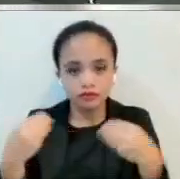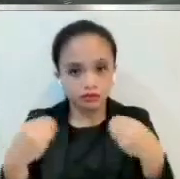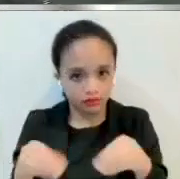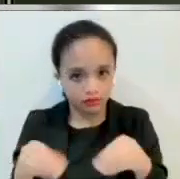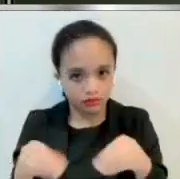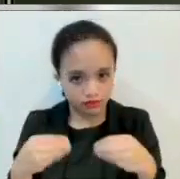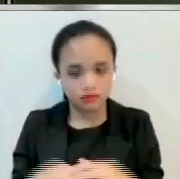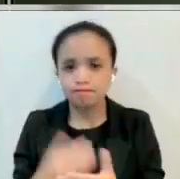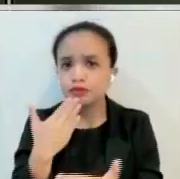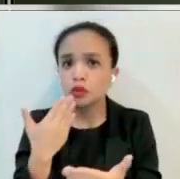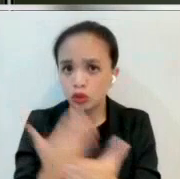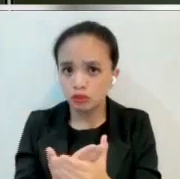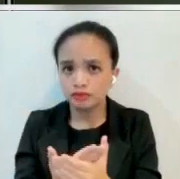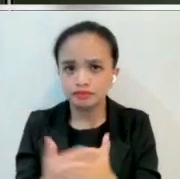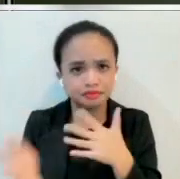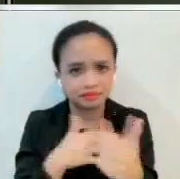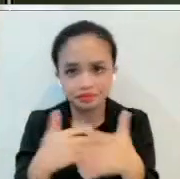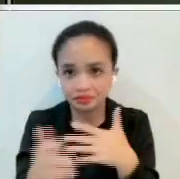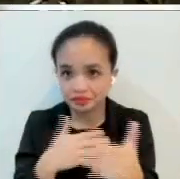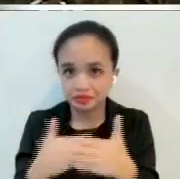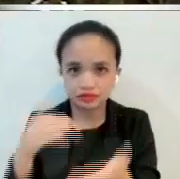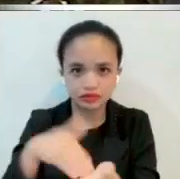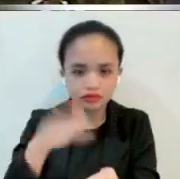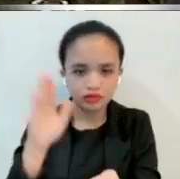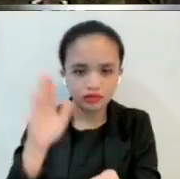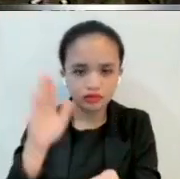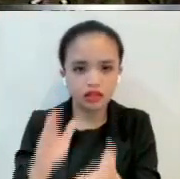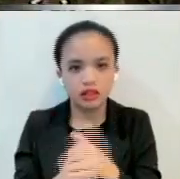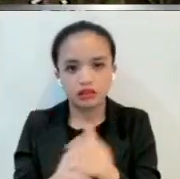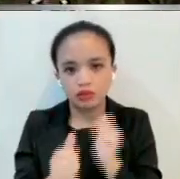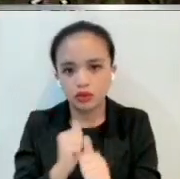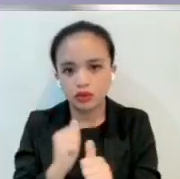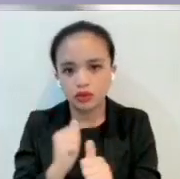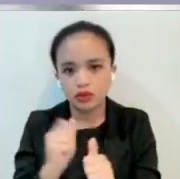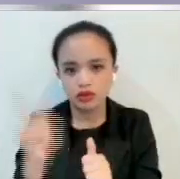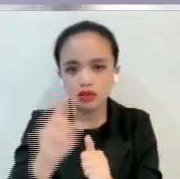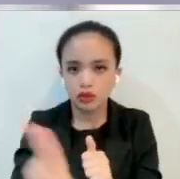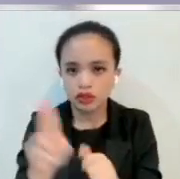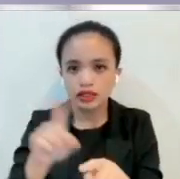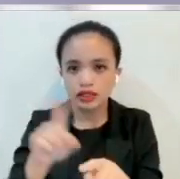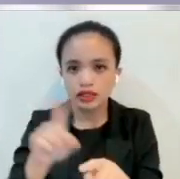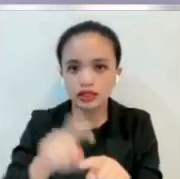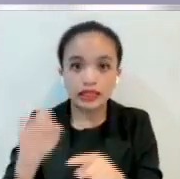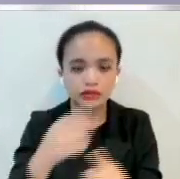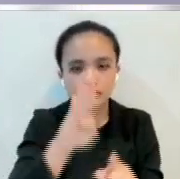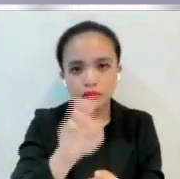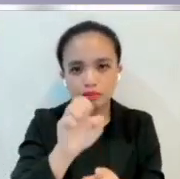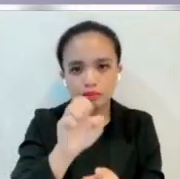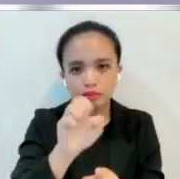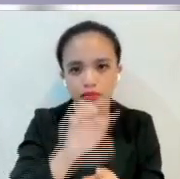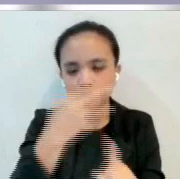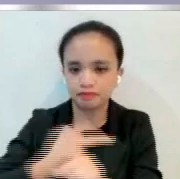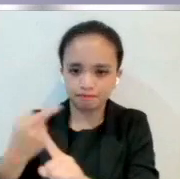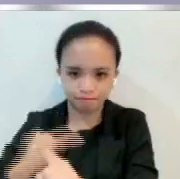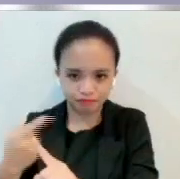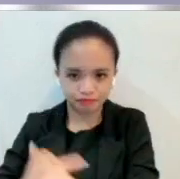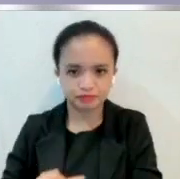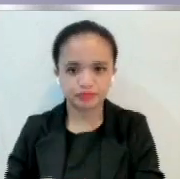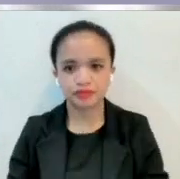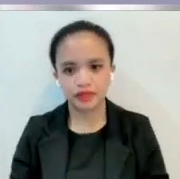may taas karaniwang pababang konsumo pagm at least in terms of the consumption